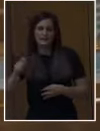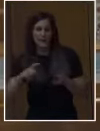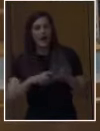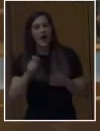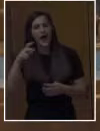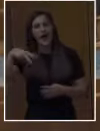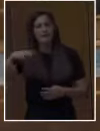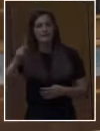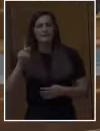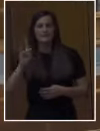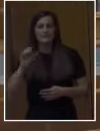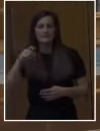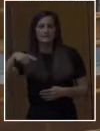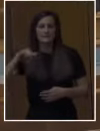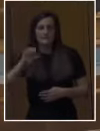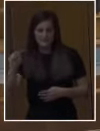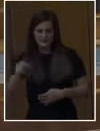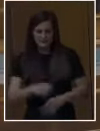Μέγκη.